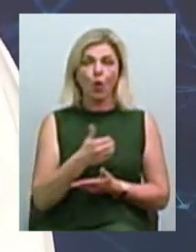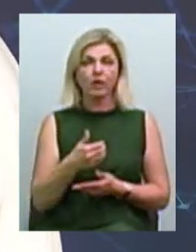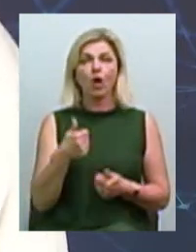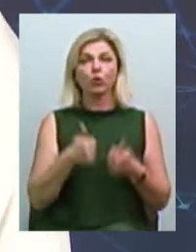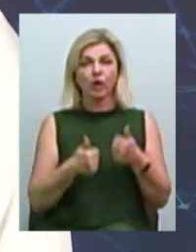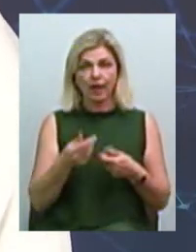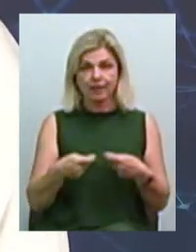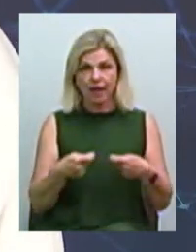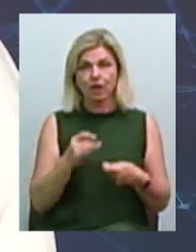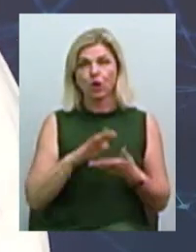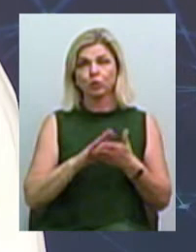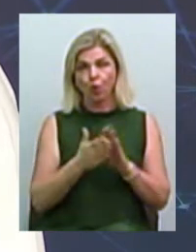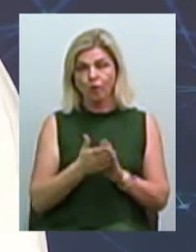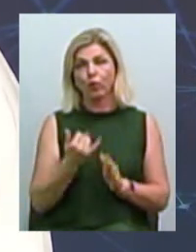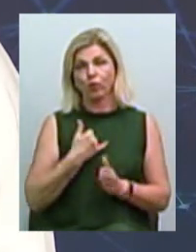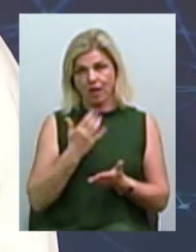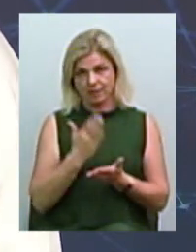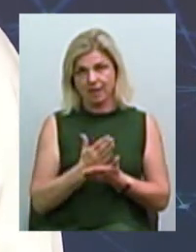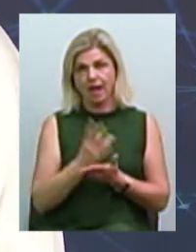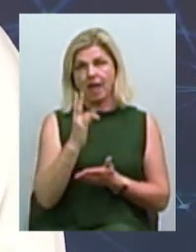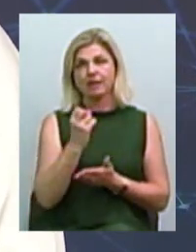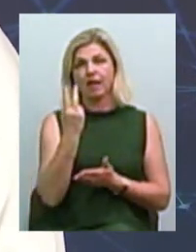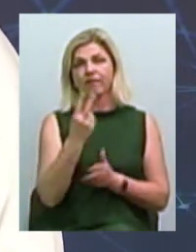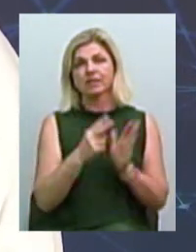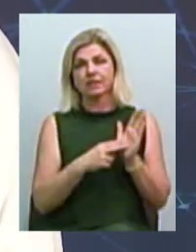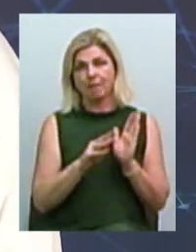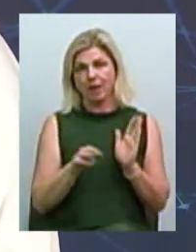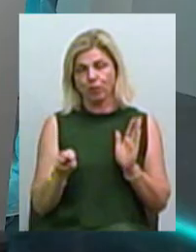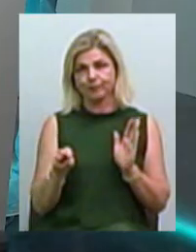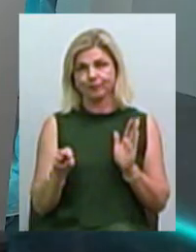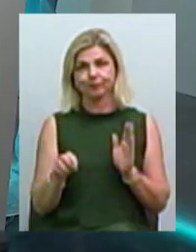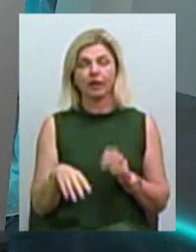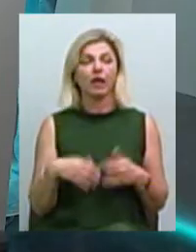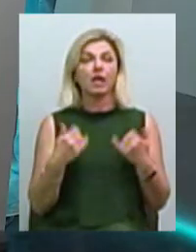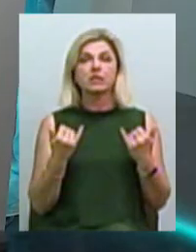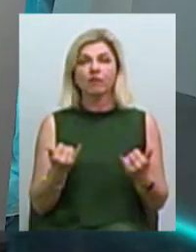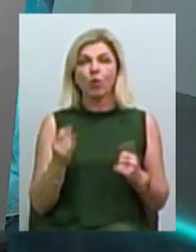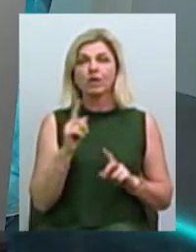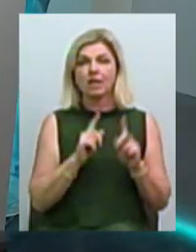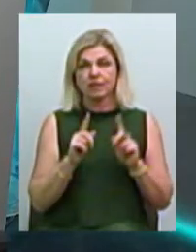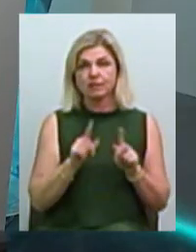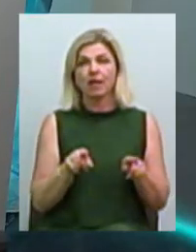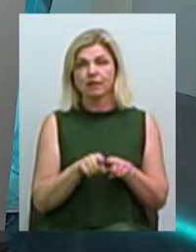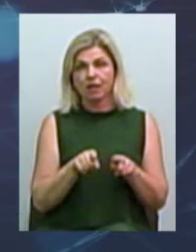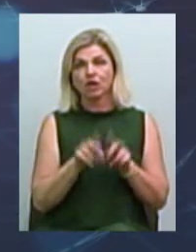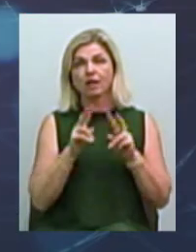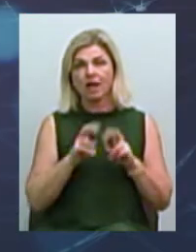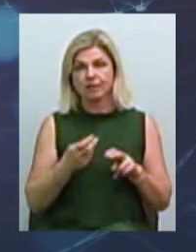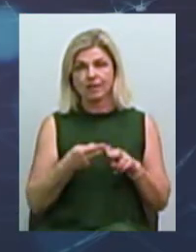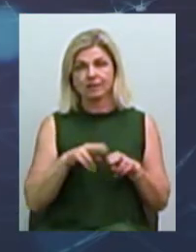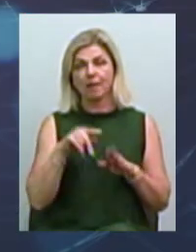нас є на 27 мільйонів. Сьогодні теж на сесії розглядалося це питання, і воно є актуальним,